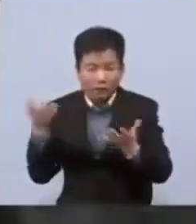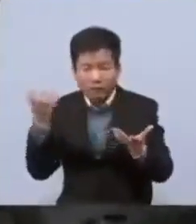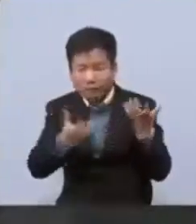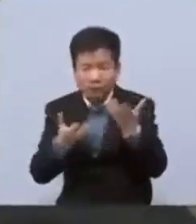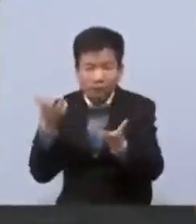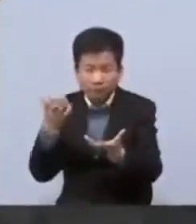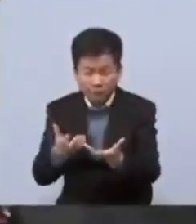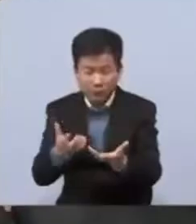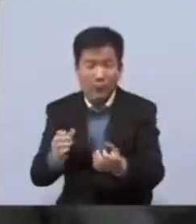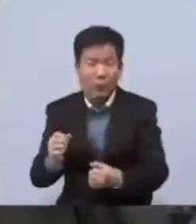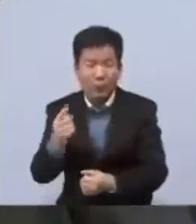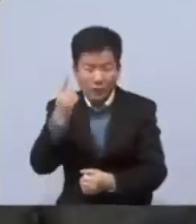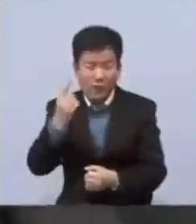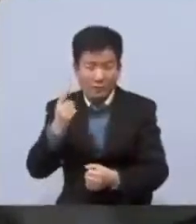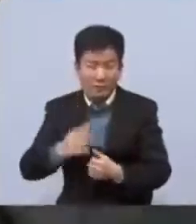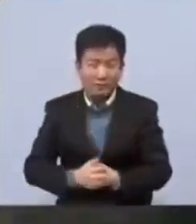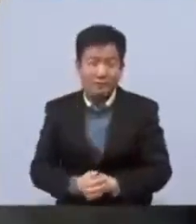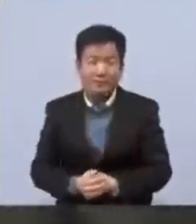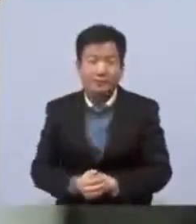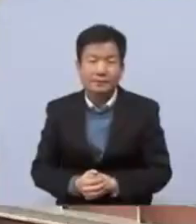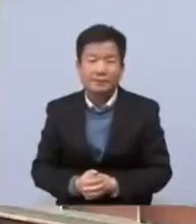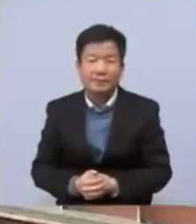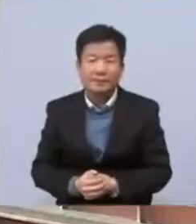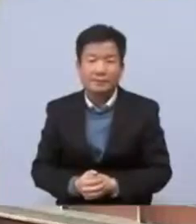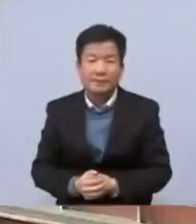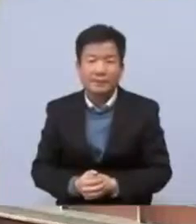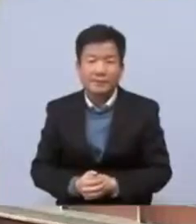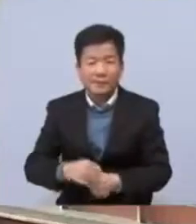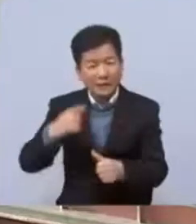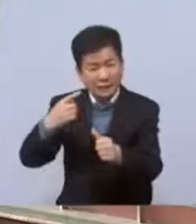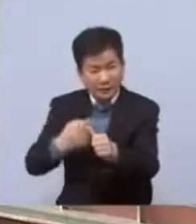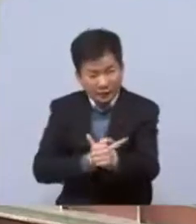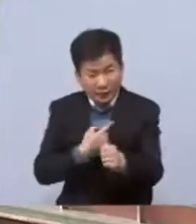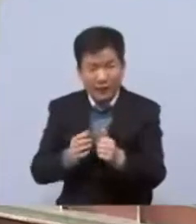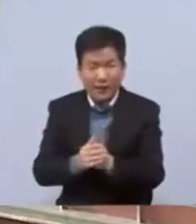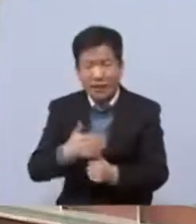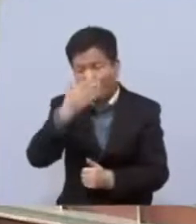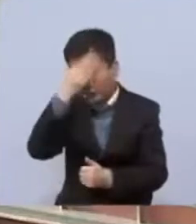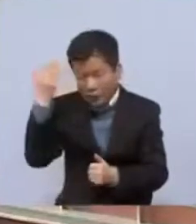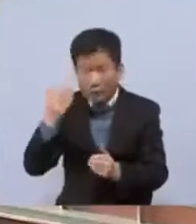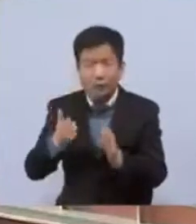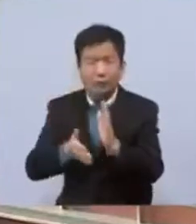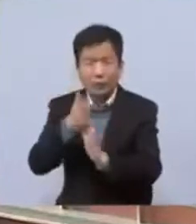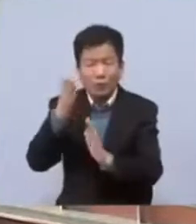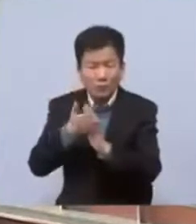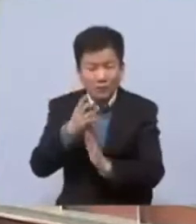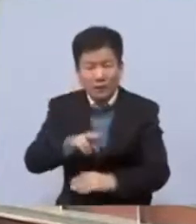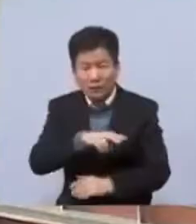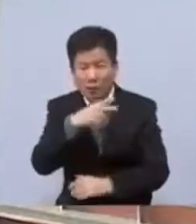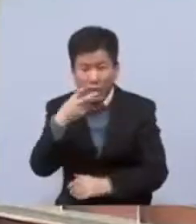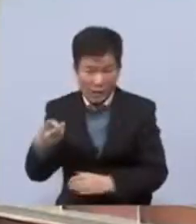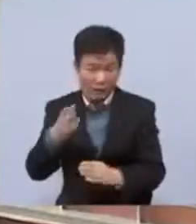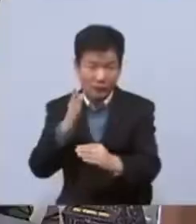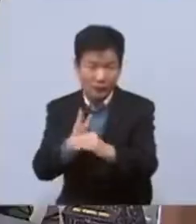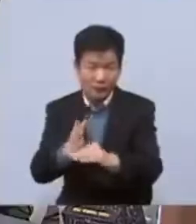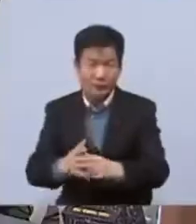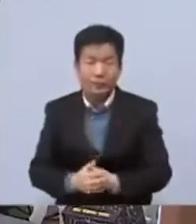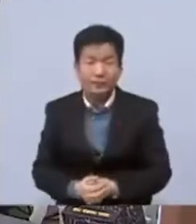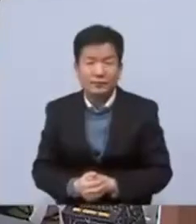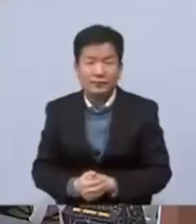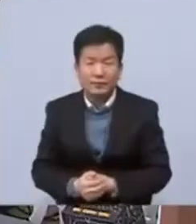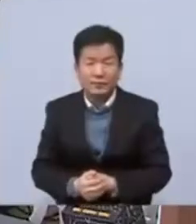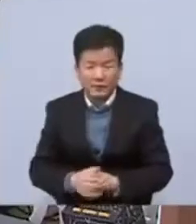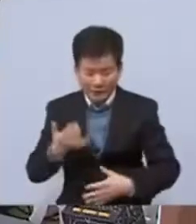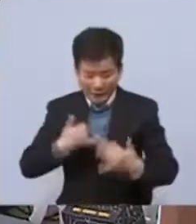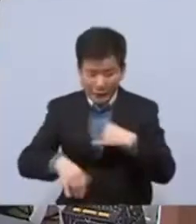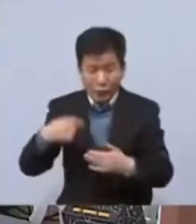함께 증가하는 것으로 분석됩니다 자연스럽게 젊은 도시로 의 전환이 진행되는 겁니다 특히